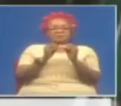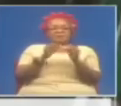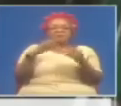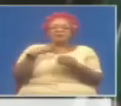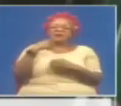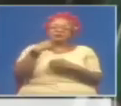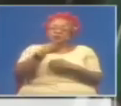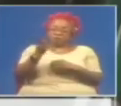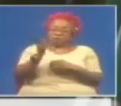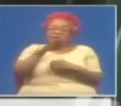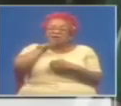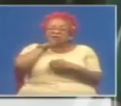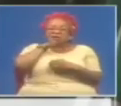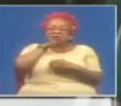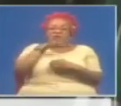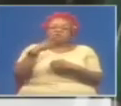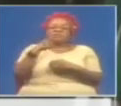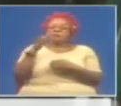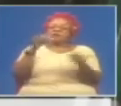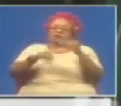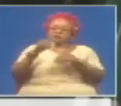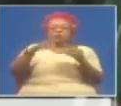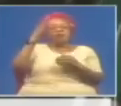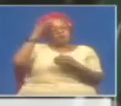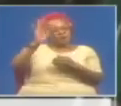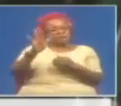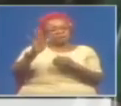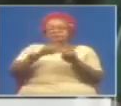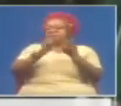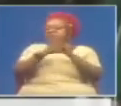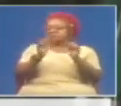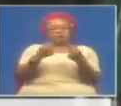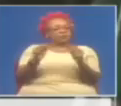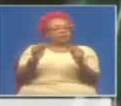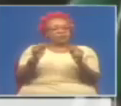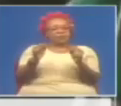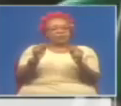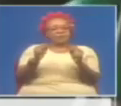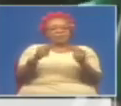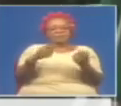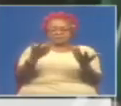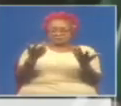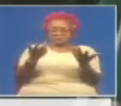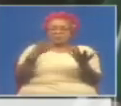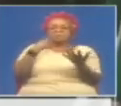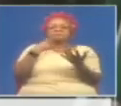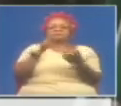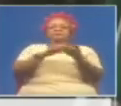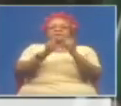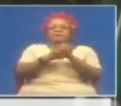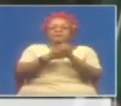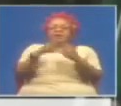huyu unatuambia tuchague huyu. Tunamjua. Na hawezi badilika. Na hizo akatuambia atabadilika. Nikamwambia hii